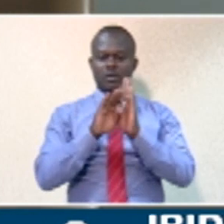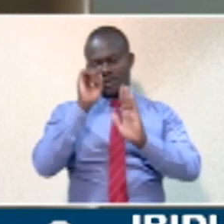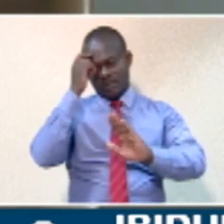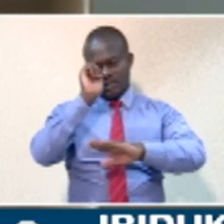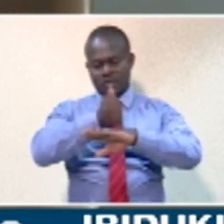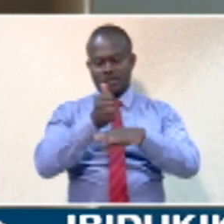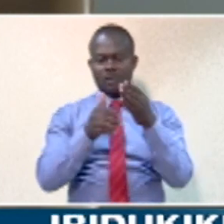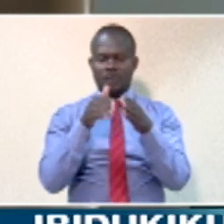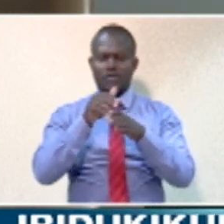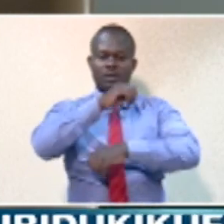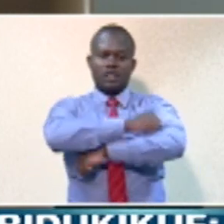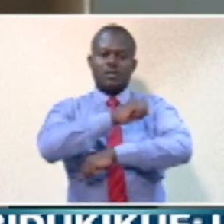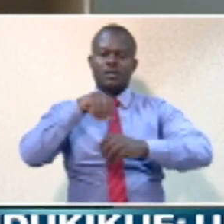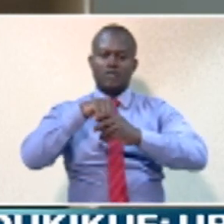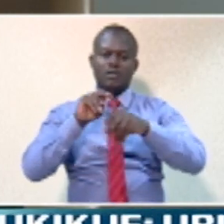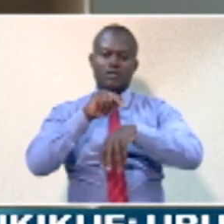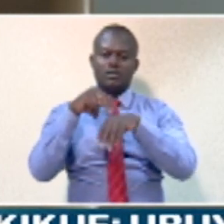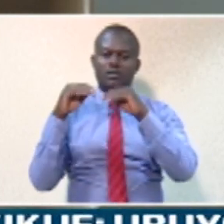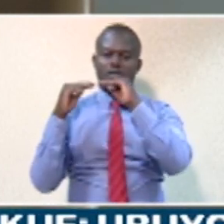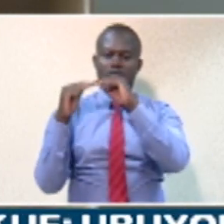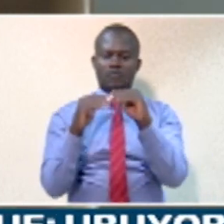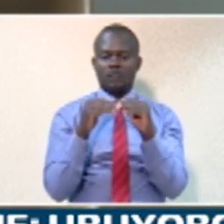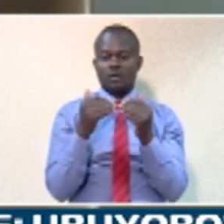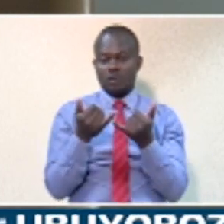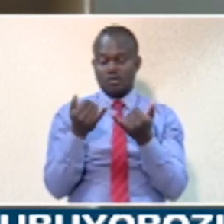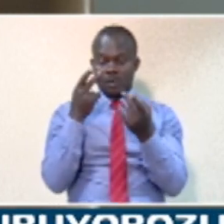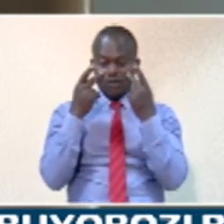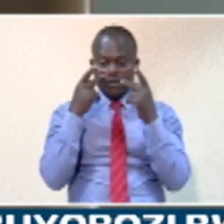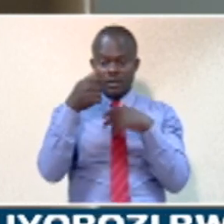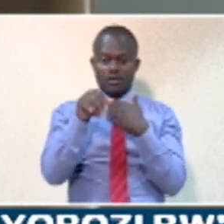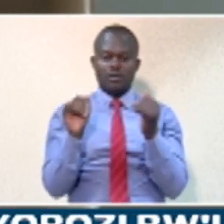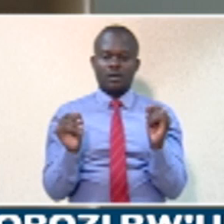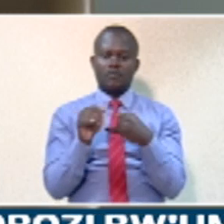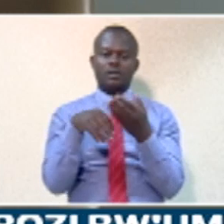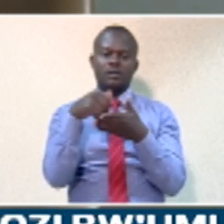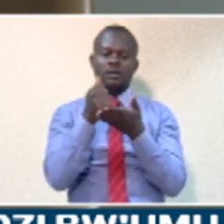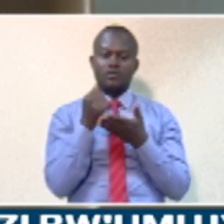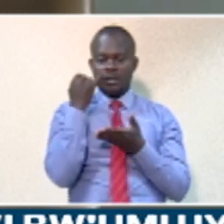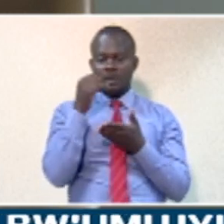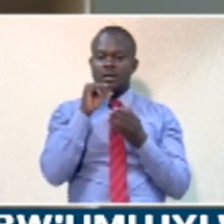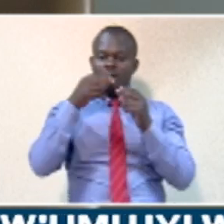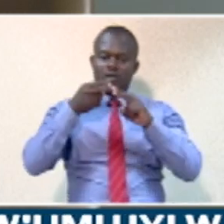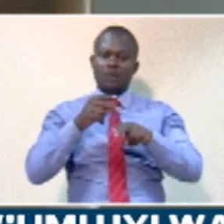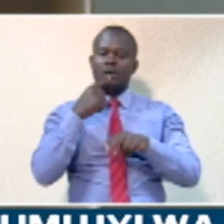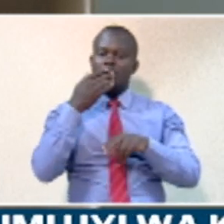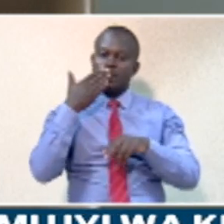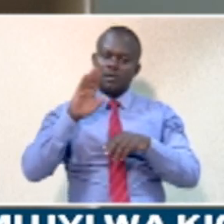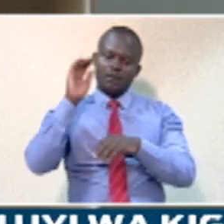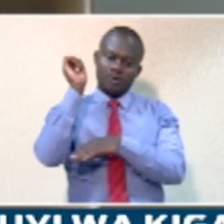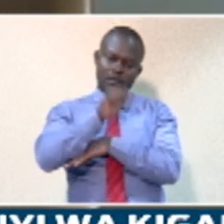yo kubaka amashuri mu rwego rw'igihugu, urebye niyo yagerageje kudufasha, naho yitabaho naho byari kuba bibi kurusha,